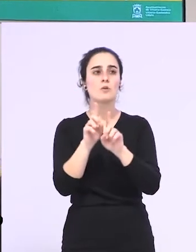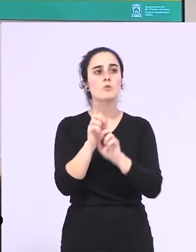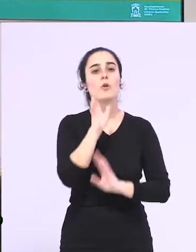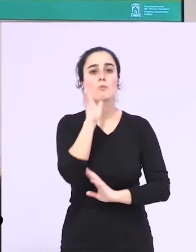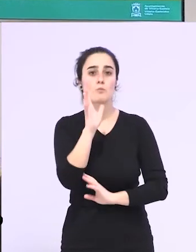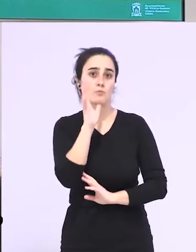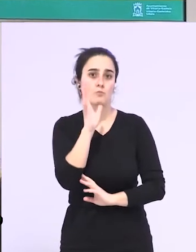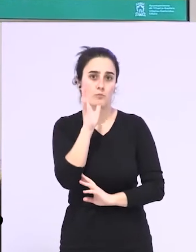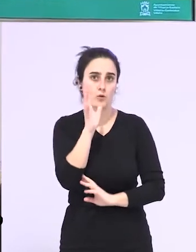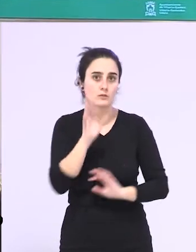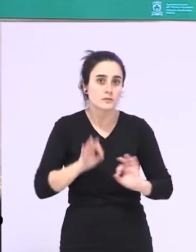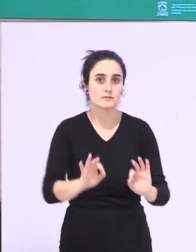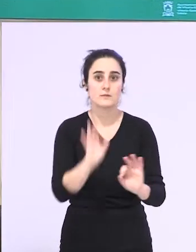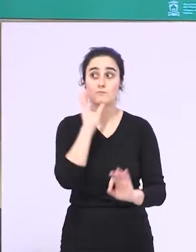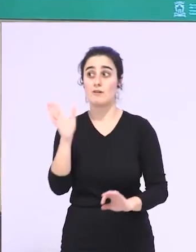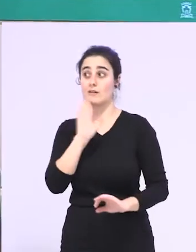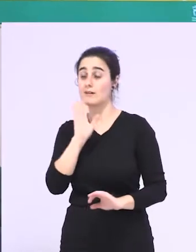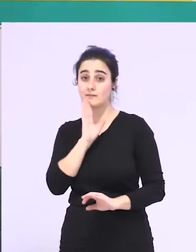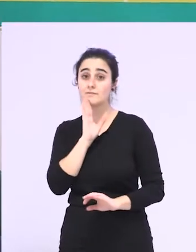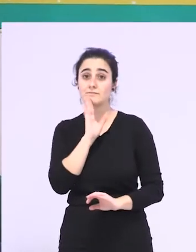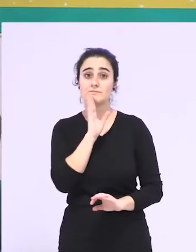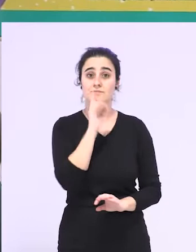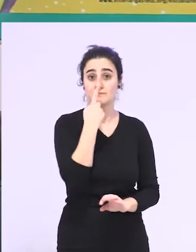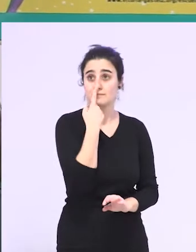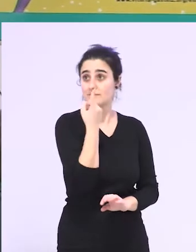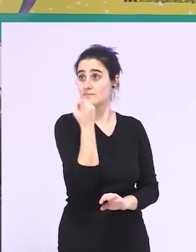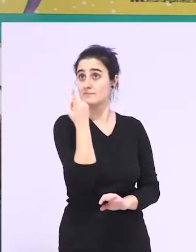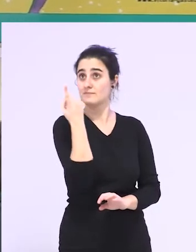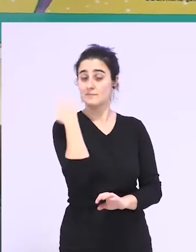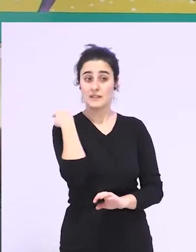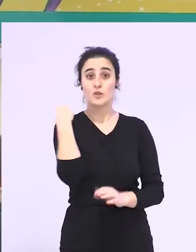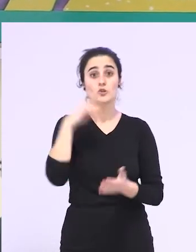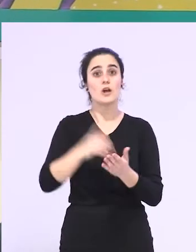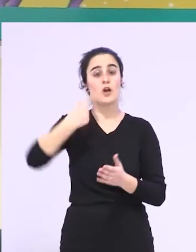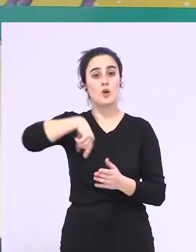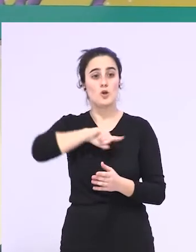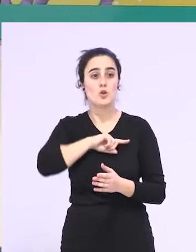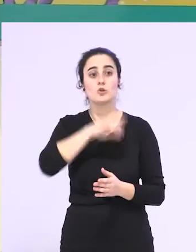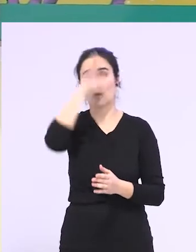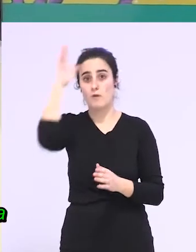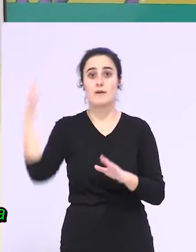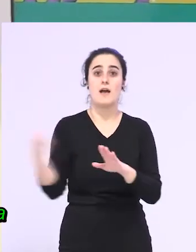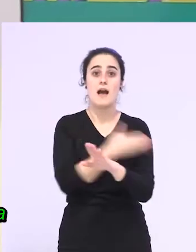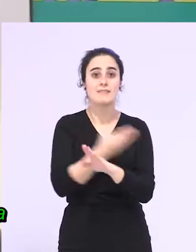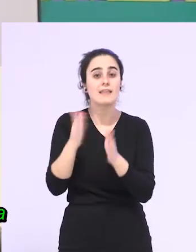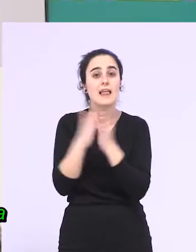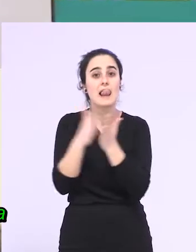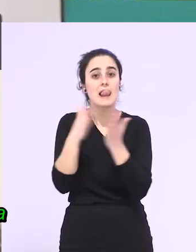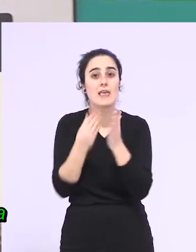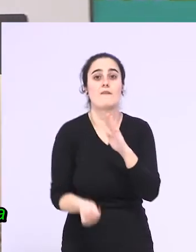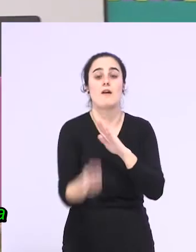bada, aipatu duzun bezala, iaz udara baino lehenago atera genula liburu hau, nik sinisten